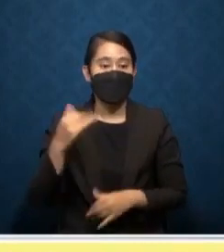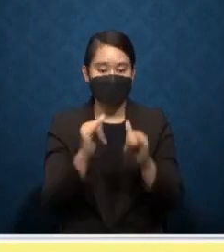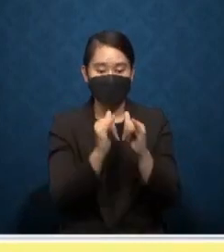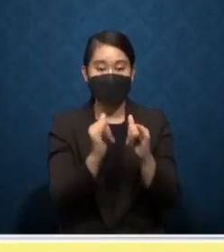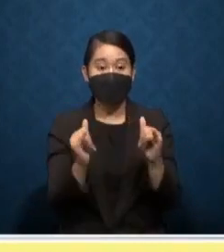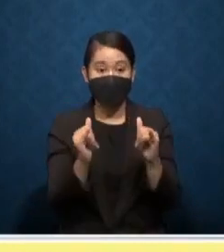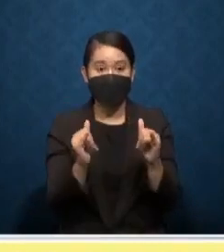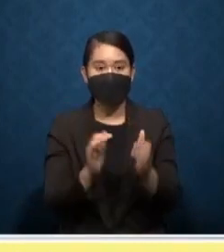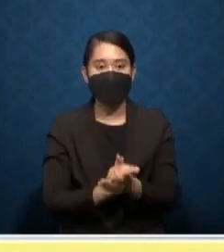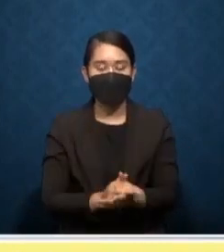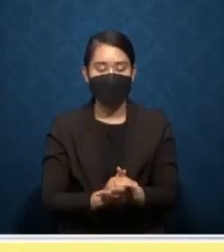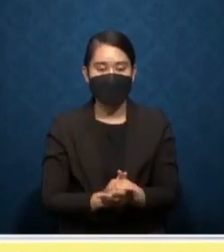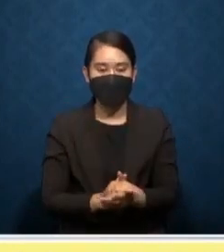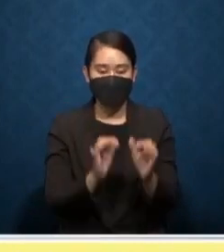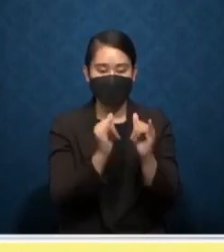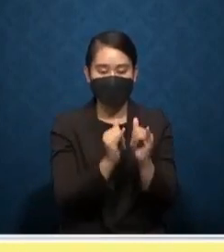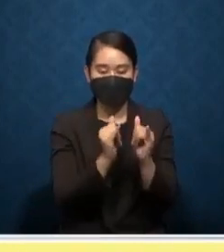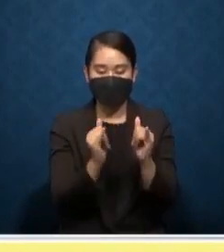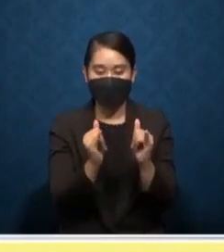นอน 0.7 ตารางเมตร